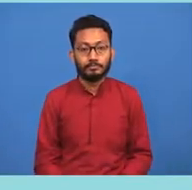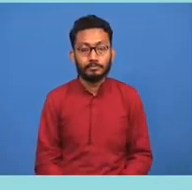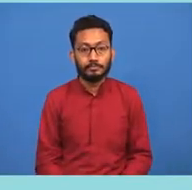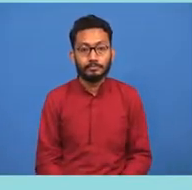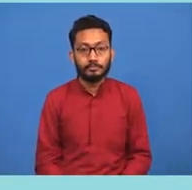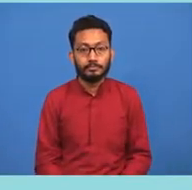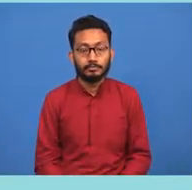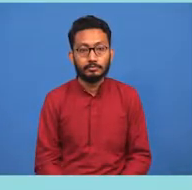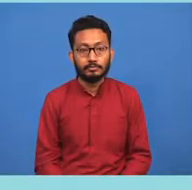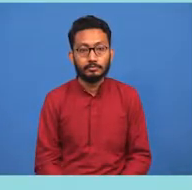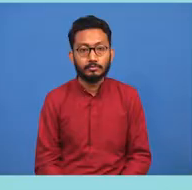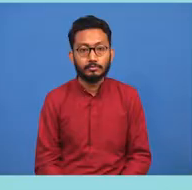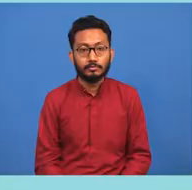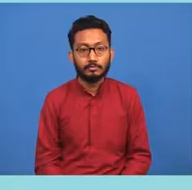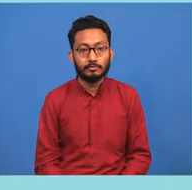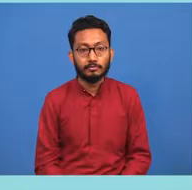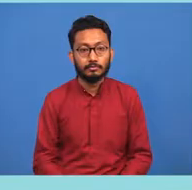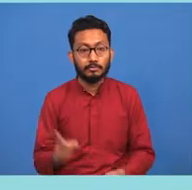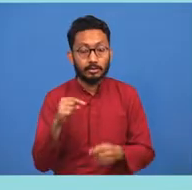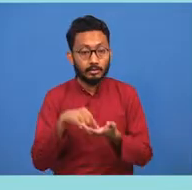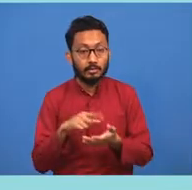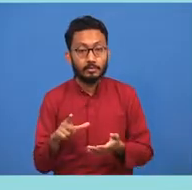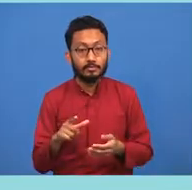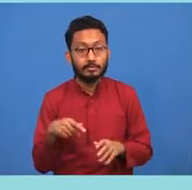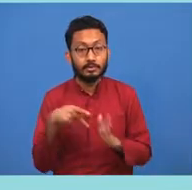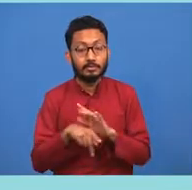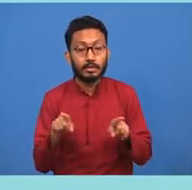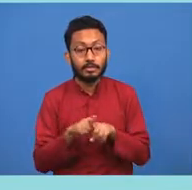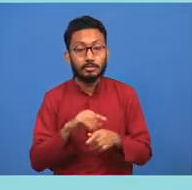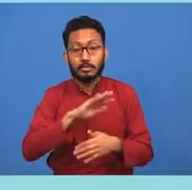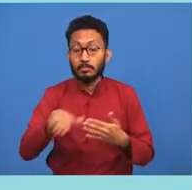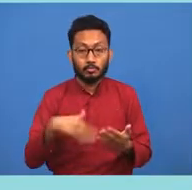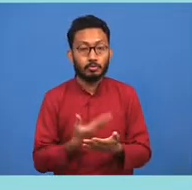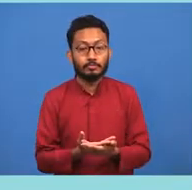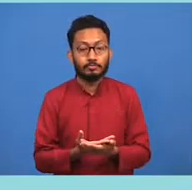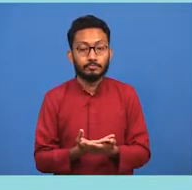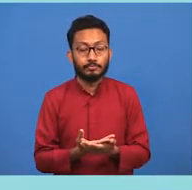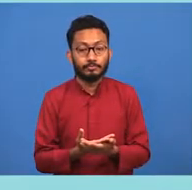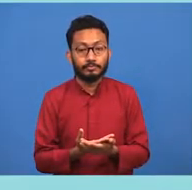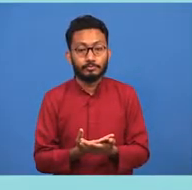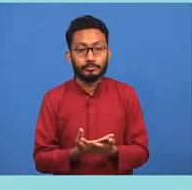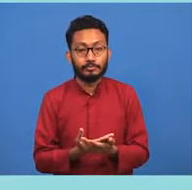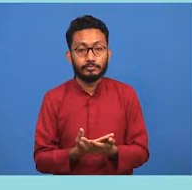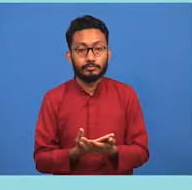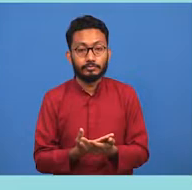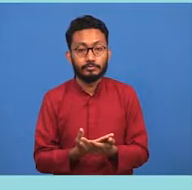Nah, inilah persamaan tindak balas keseluruhannya.